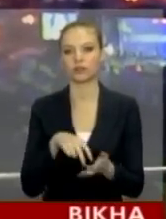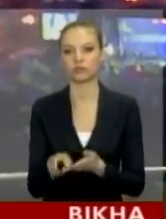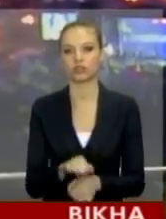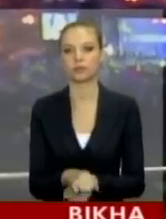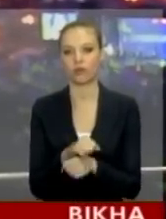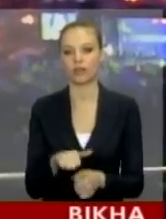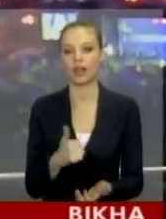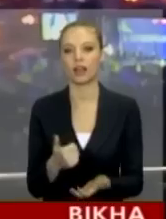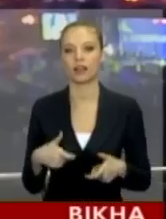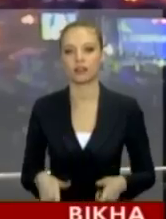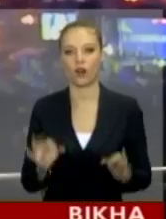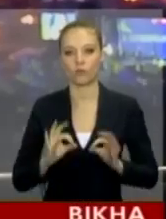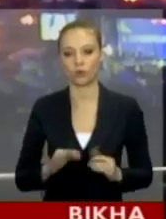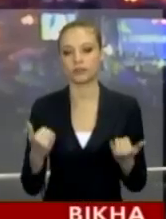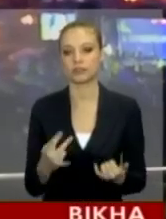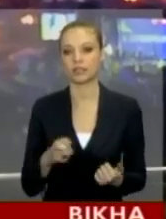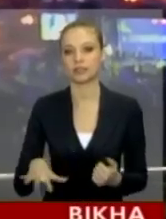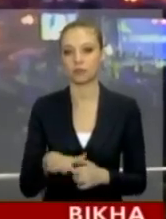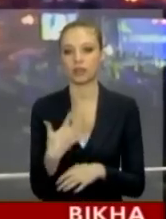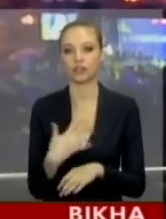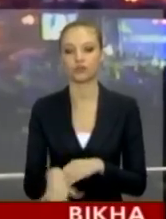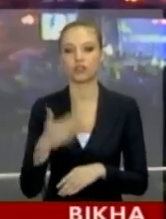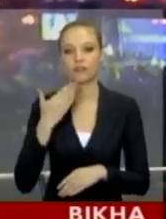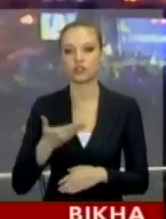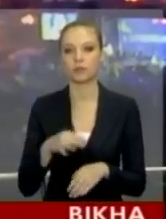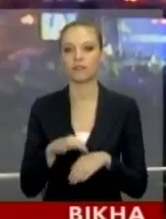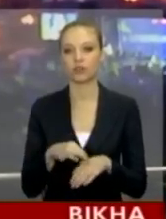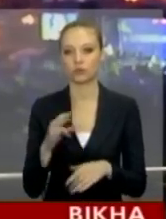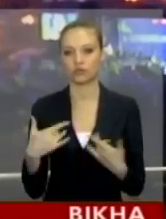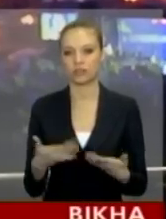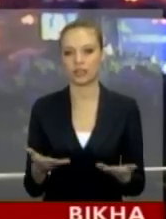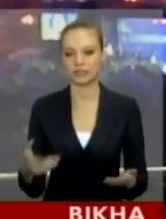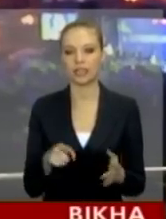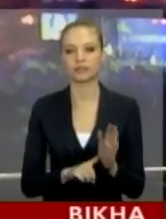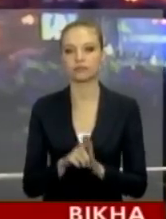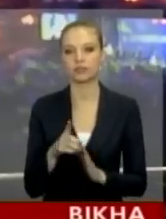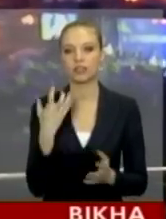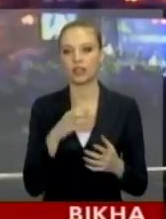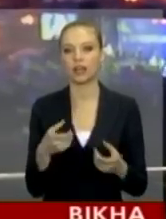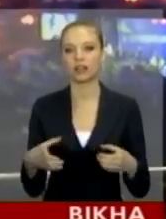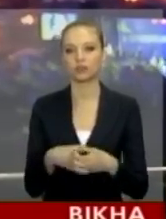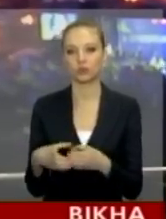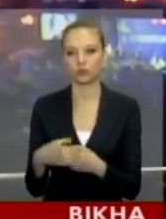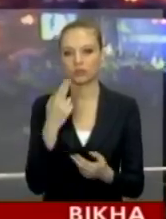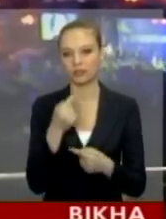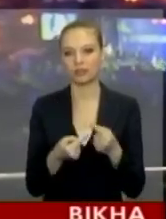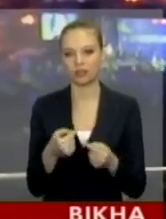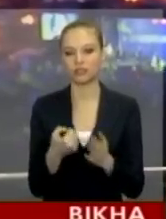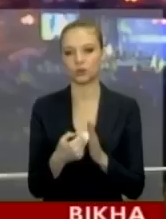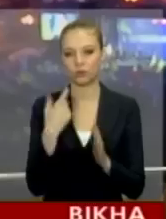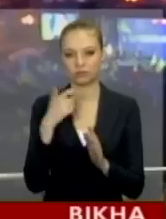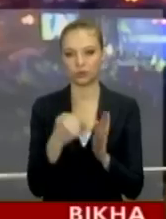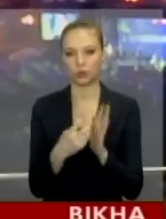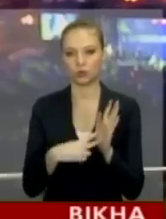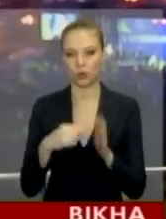пікетувати Генеральну прокуратуру. А зараз на Майдані вже виступає ведучий на сцені, вже розігрівають публіку гурти традиційно. Ближче до 7-ї